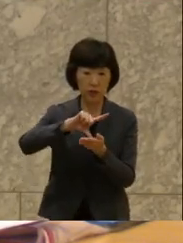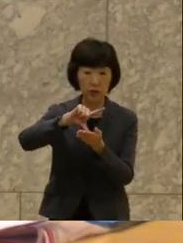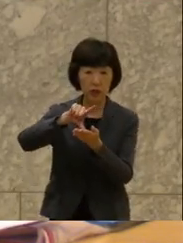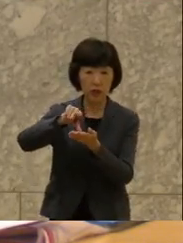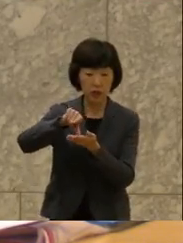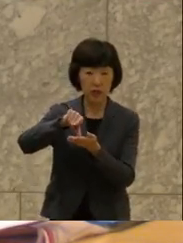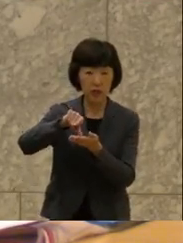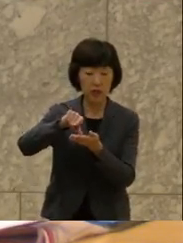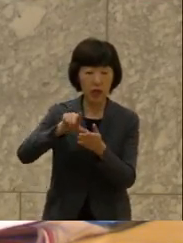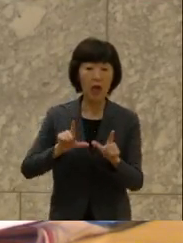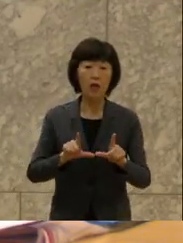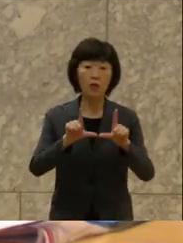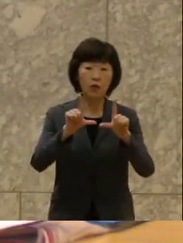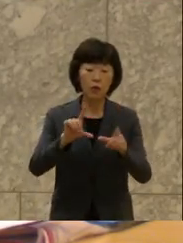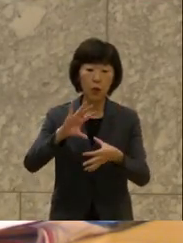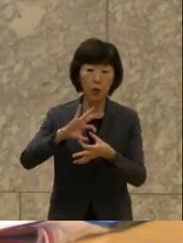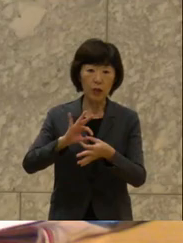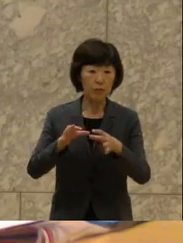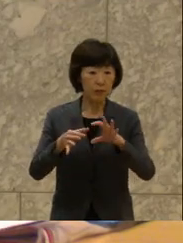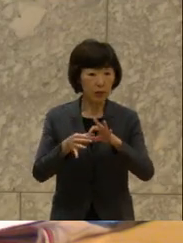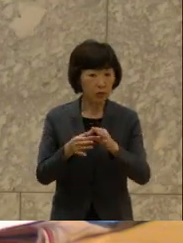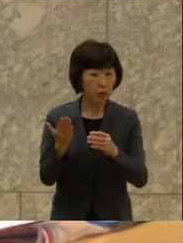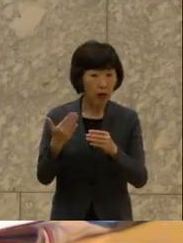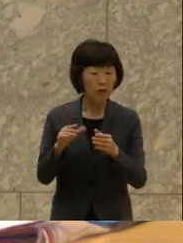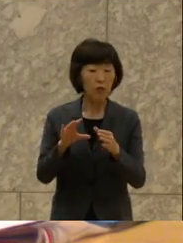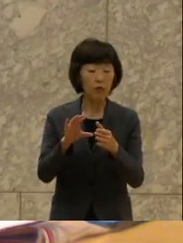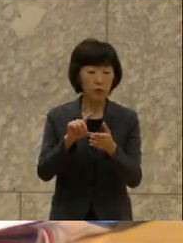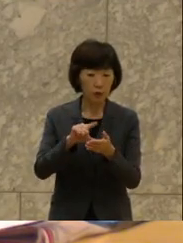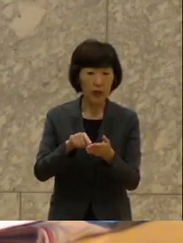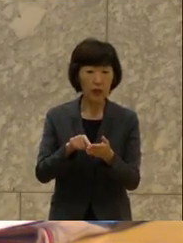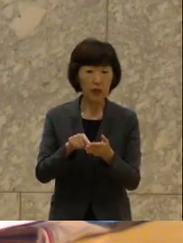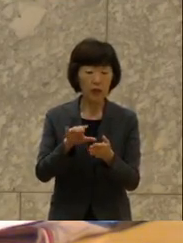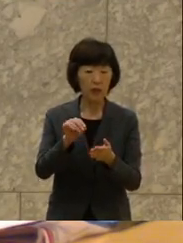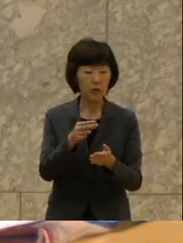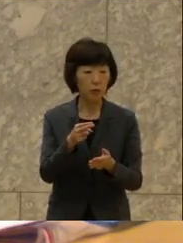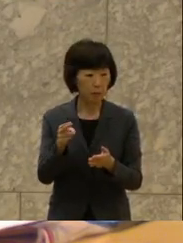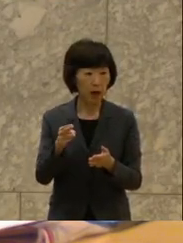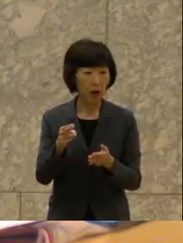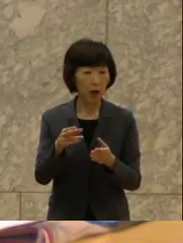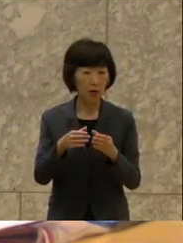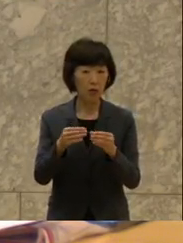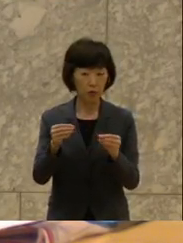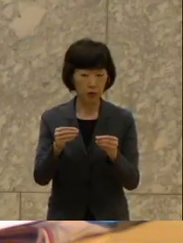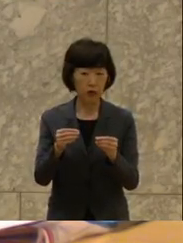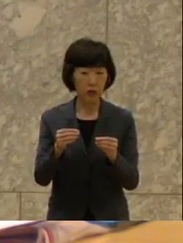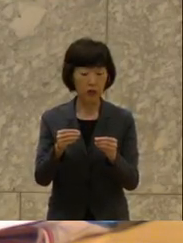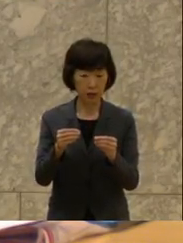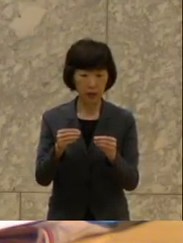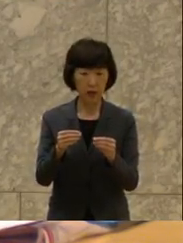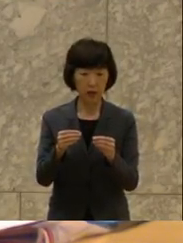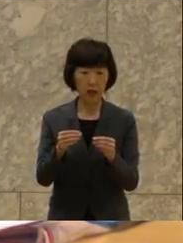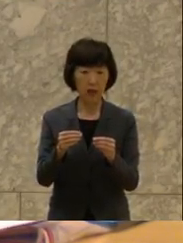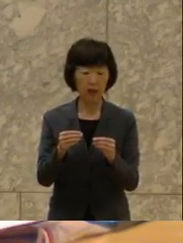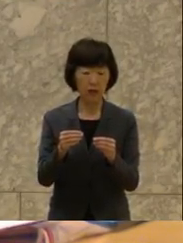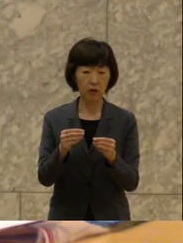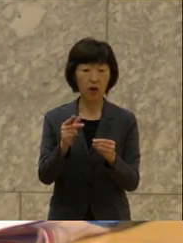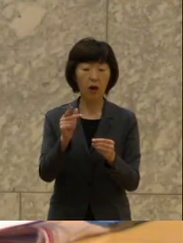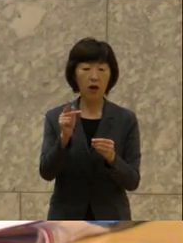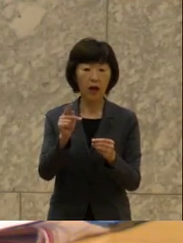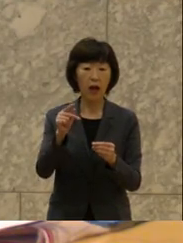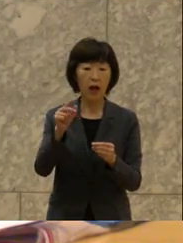東京オリンピックの時に交流がありましてツバルという国のカラロという選手と交流があったんですもしかし